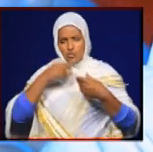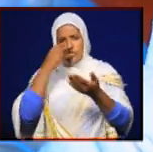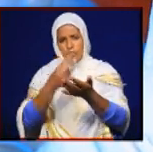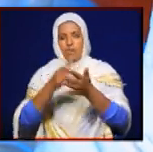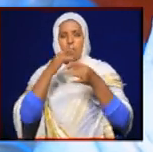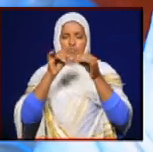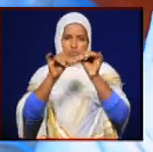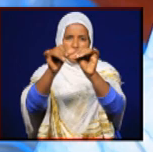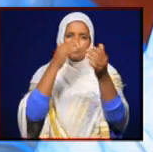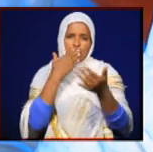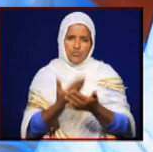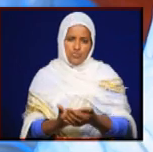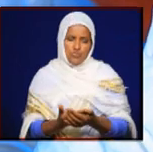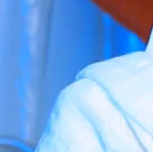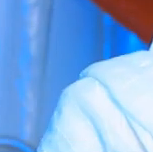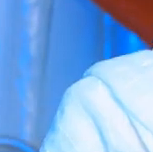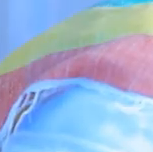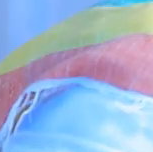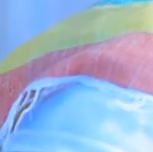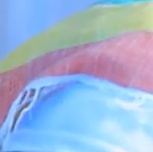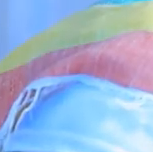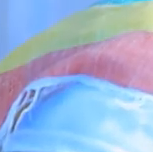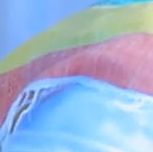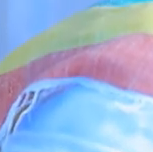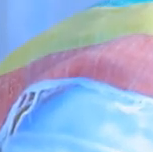መሰጠቱ መልካም ነው፣ ቢቀጥል ወደፊትም ጥሩ ነው ላለው።